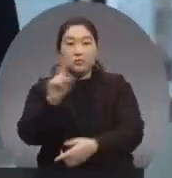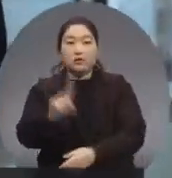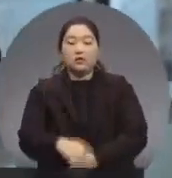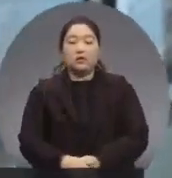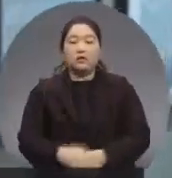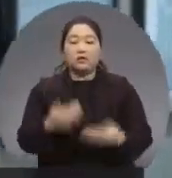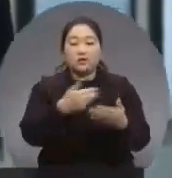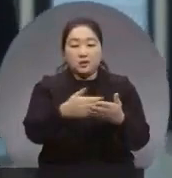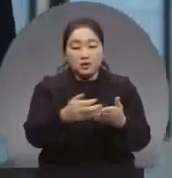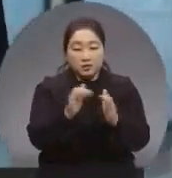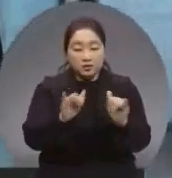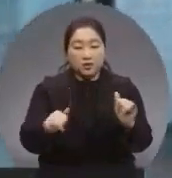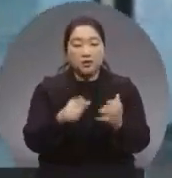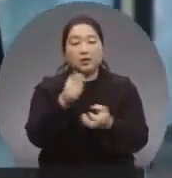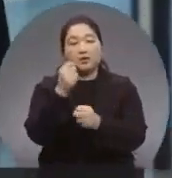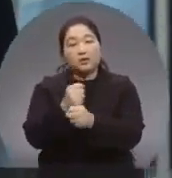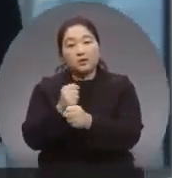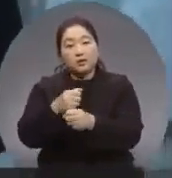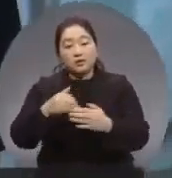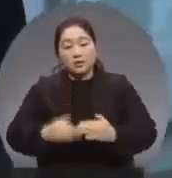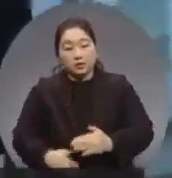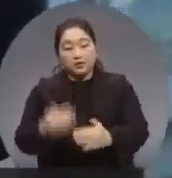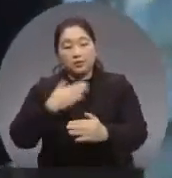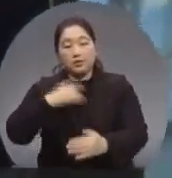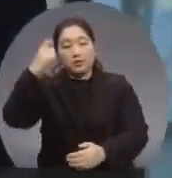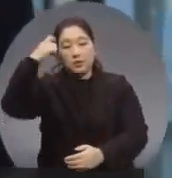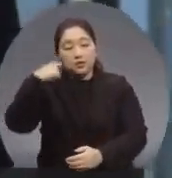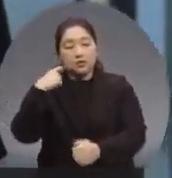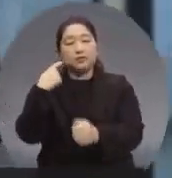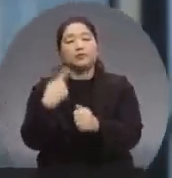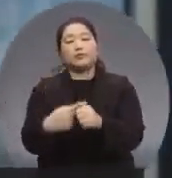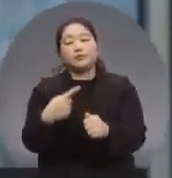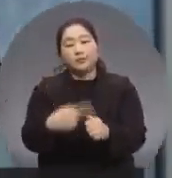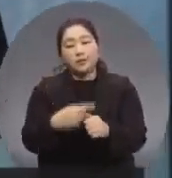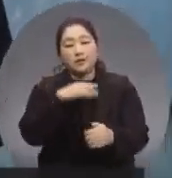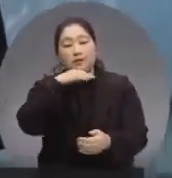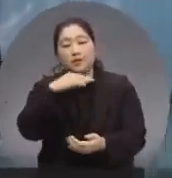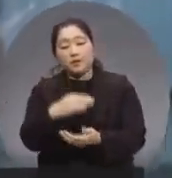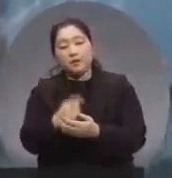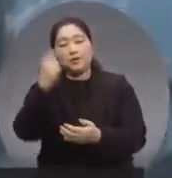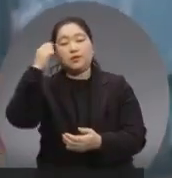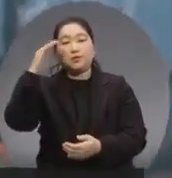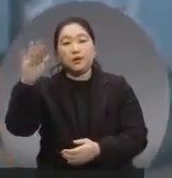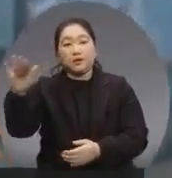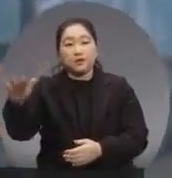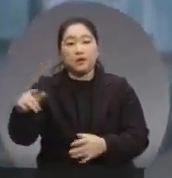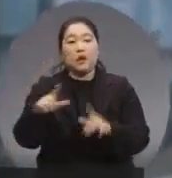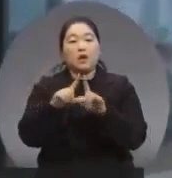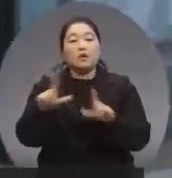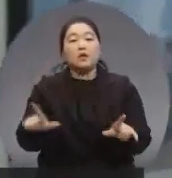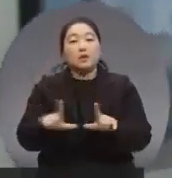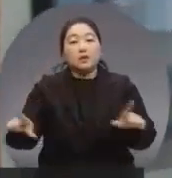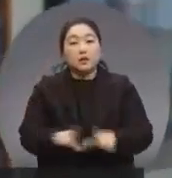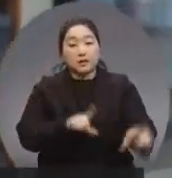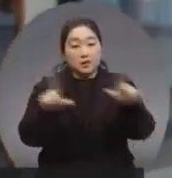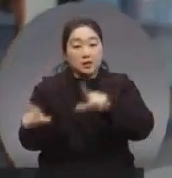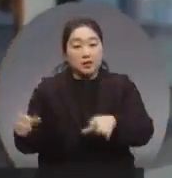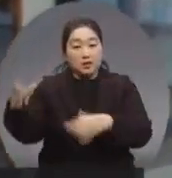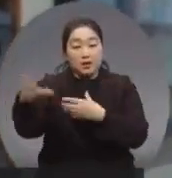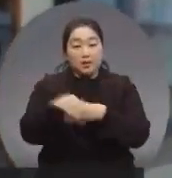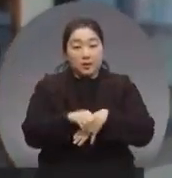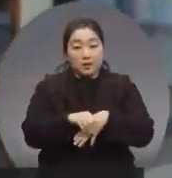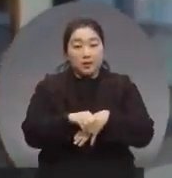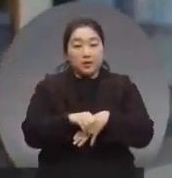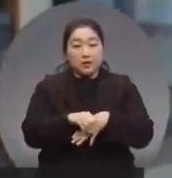예술가들의 창작과정에서 우리가 느낄 수 있는 비판과 감동 상상들을 일상에 깊숙히 파고들고 있는 디지털